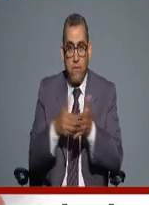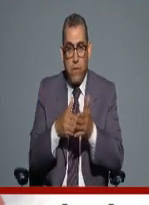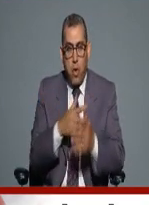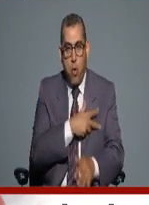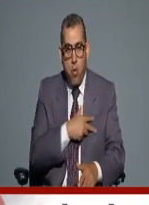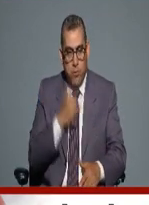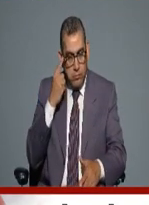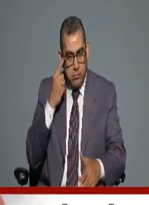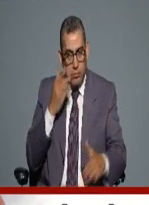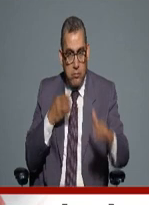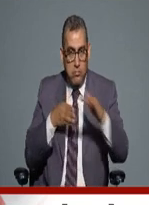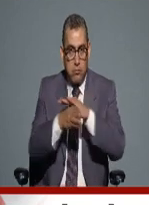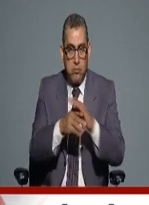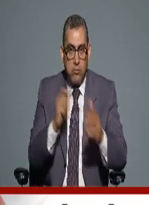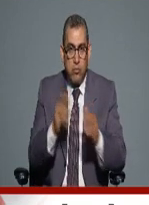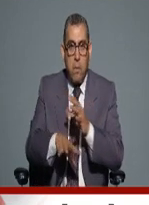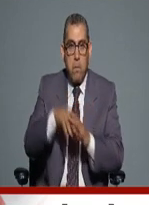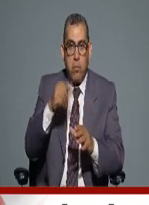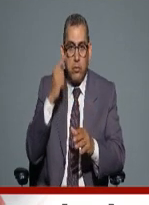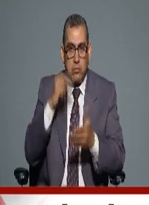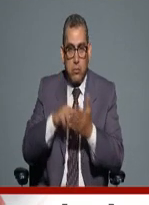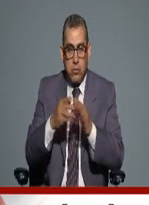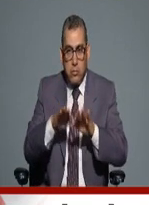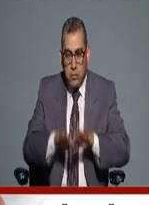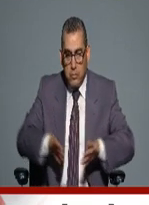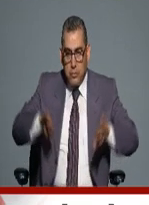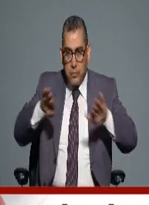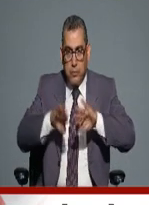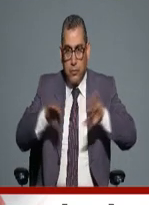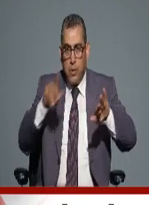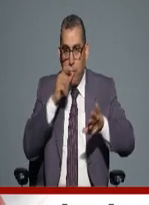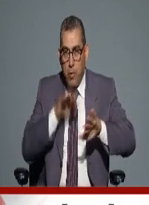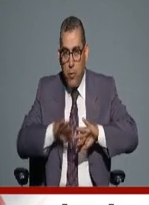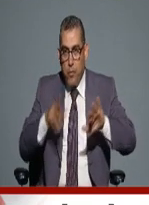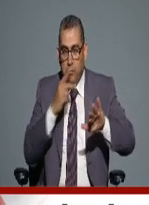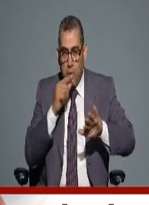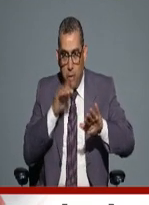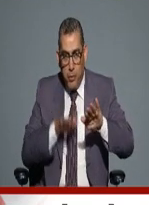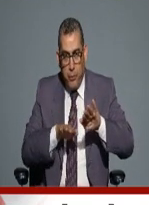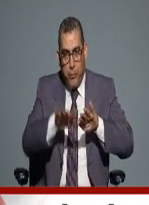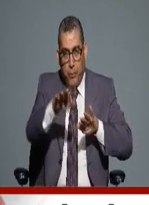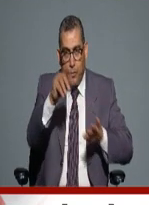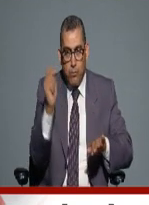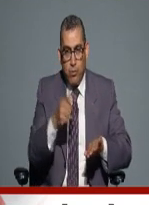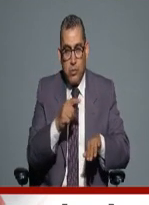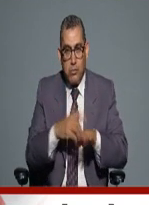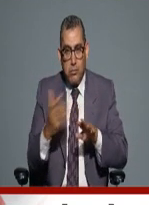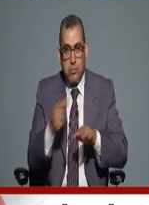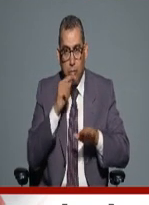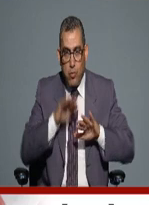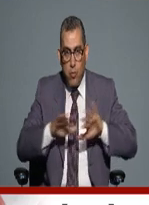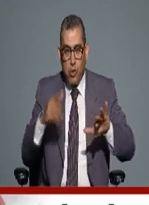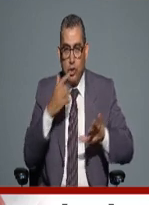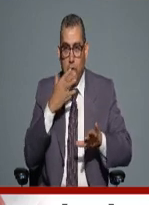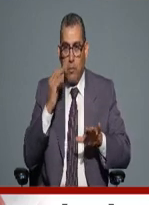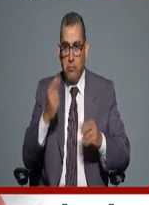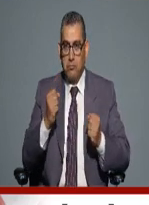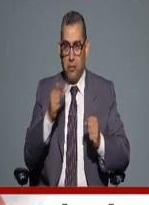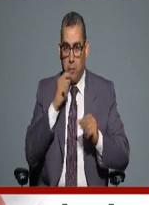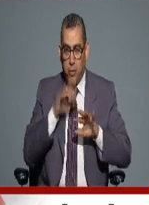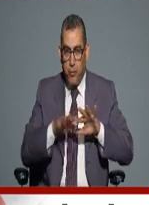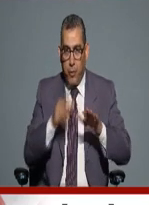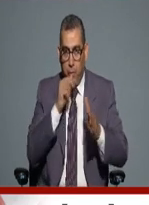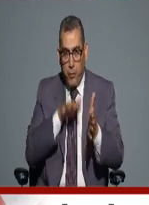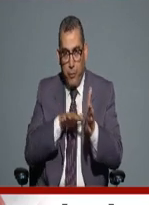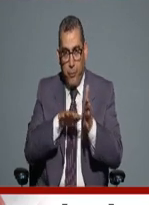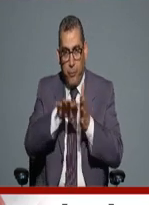الدولة بمشروع هام جدا، هو مشروع تأهيل الترع، واستعادت الترعة شبابها زي ما حضراتكم شايفين،